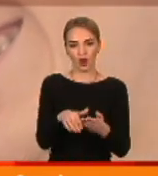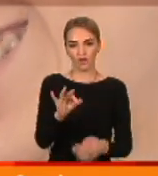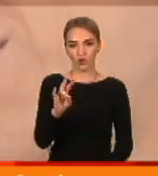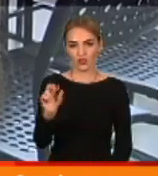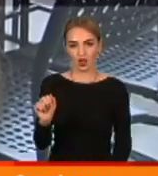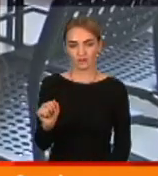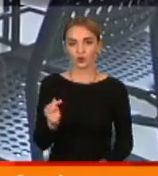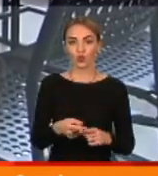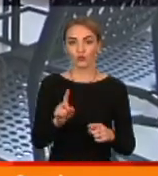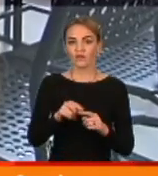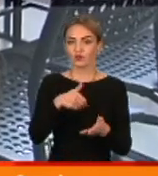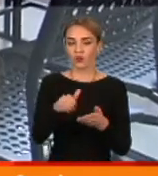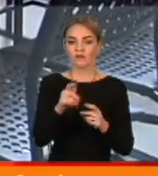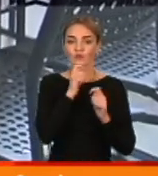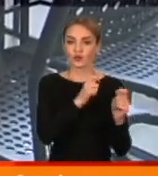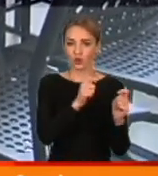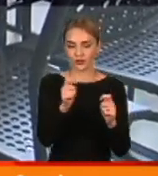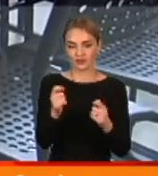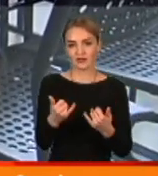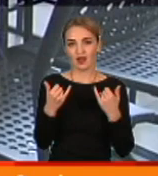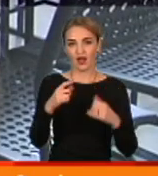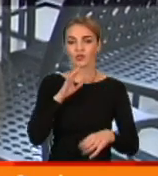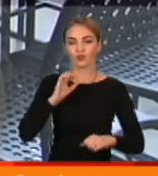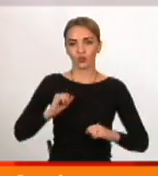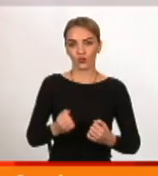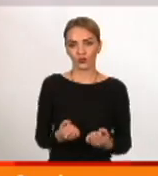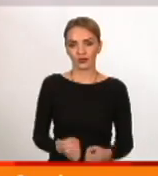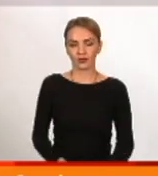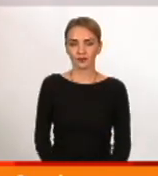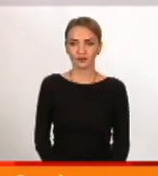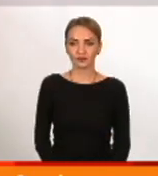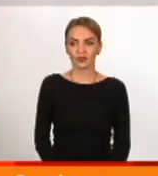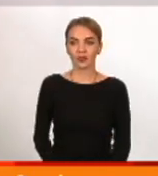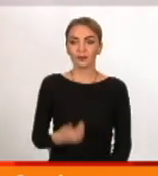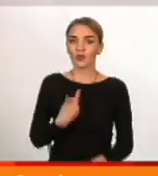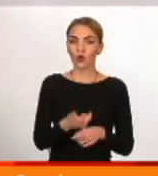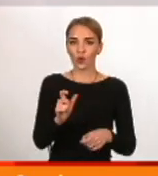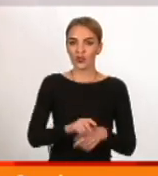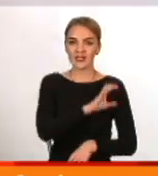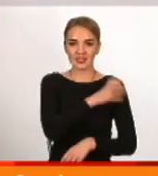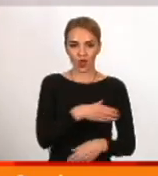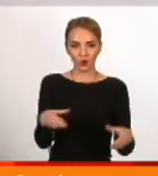вона. Тому і відмовилася від подарунків заради подруги Ганнусі. Ми дуже сильна команда.